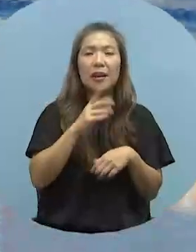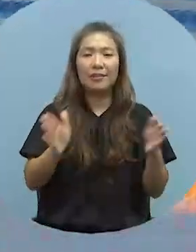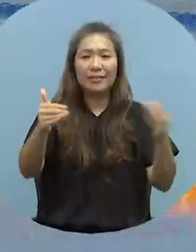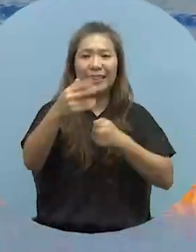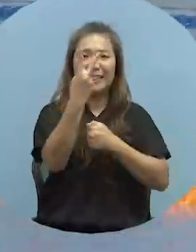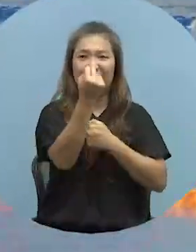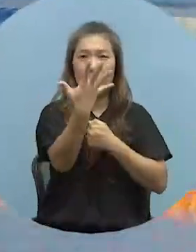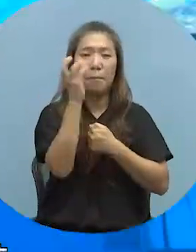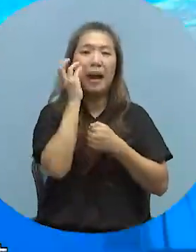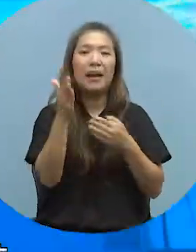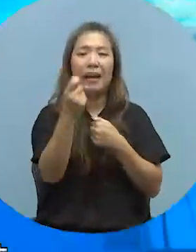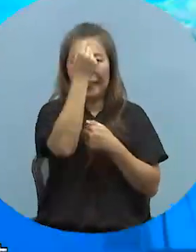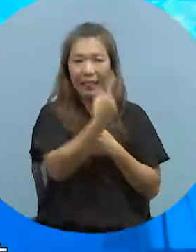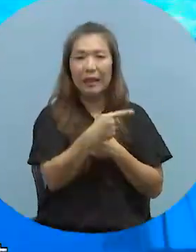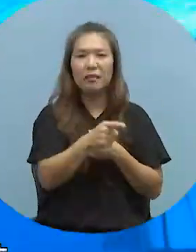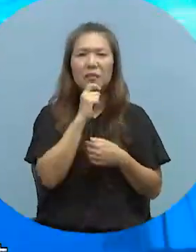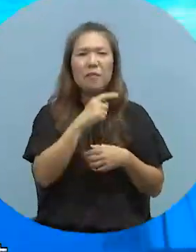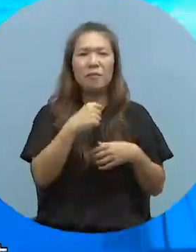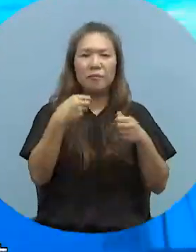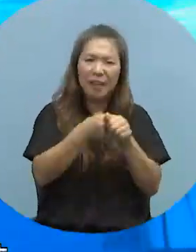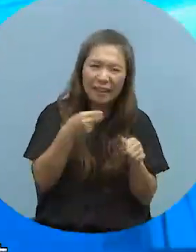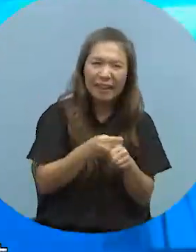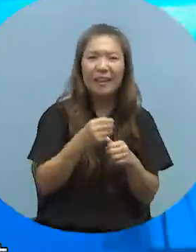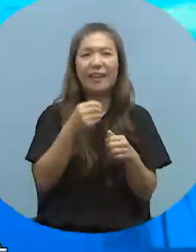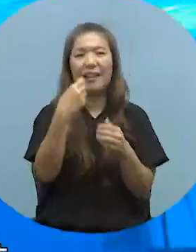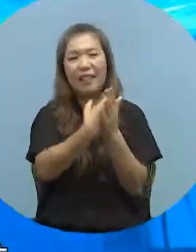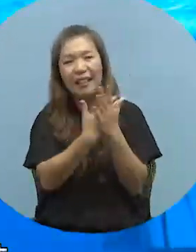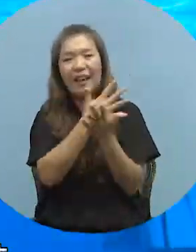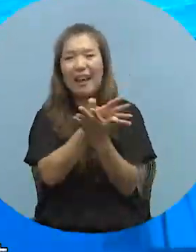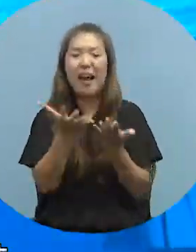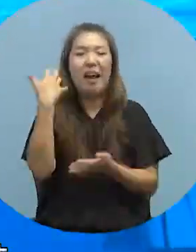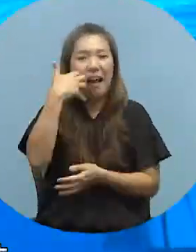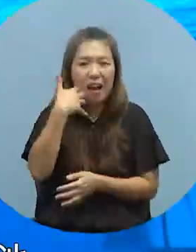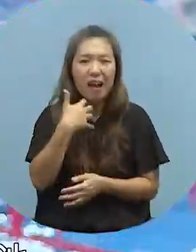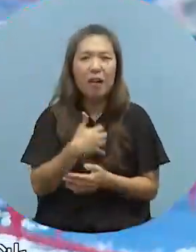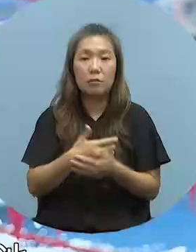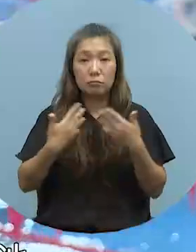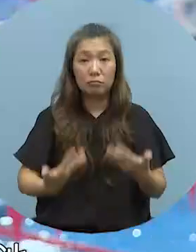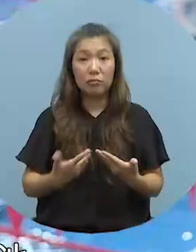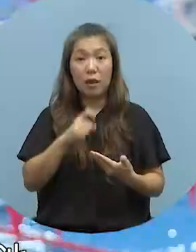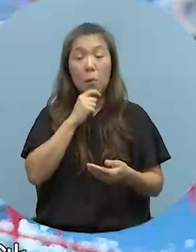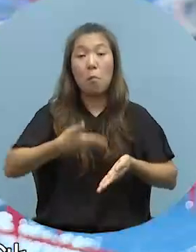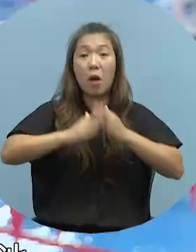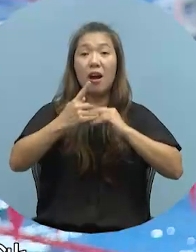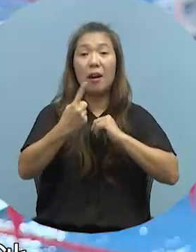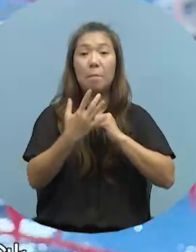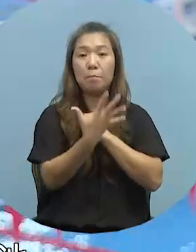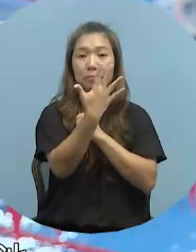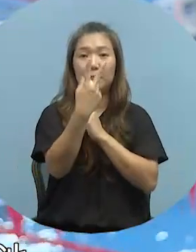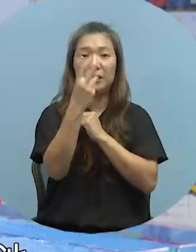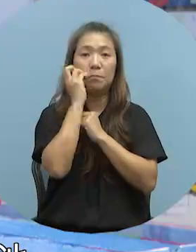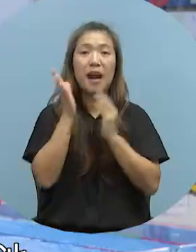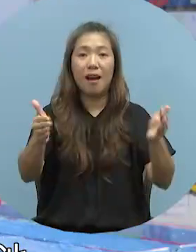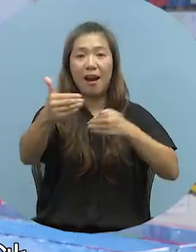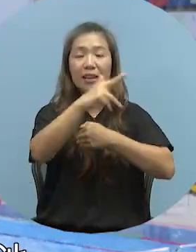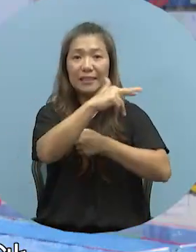内25米游泳池，整体的训练条件确实非常的艰苦。现在我们起了一个52米